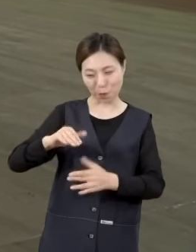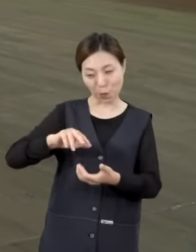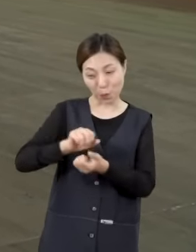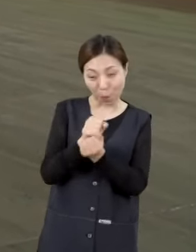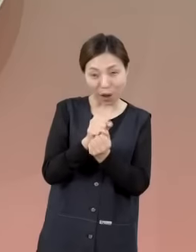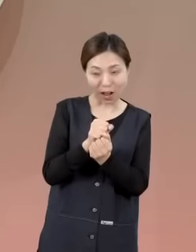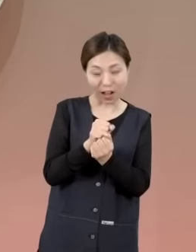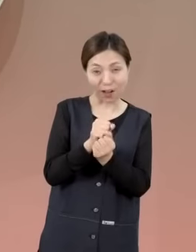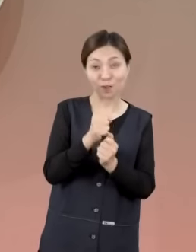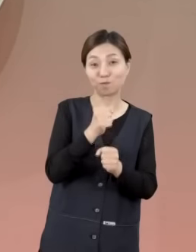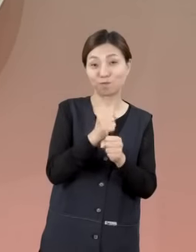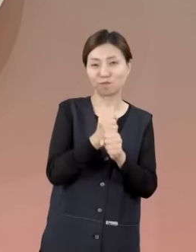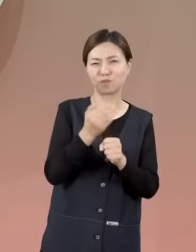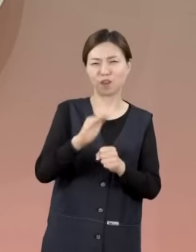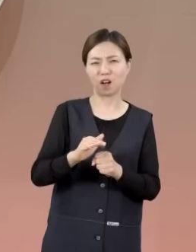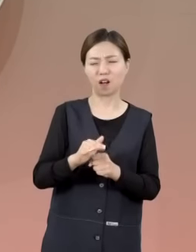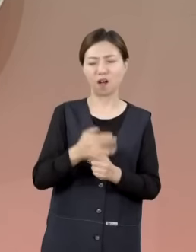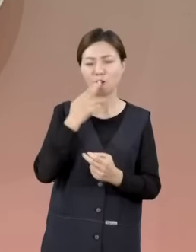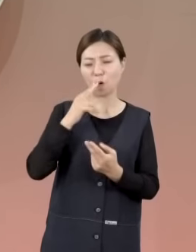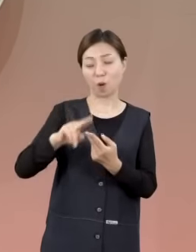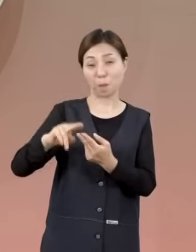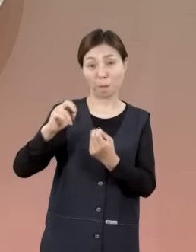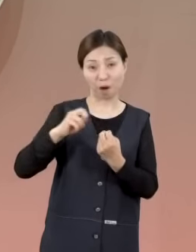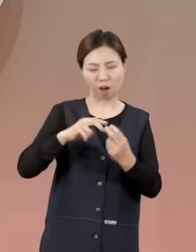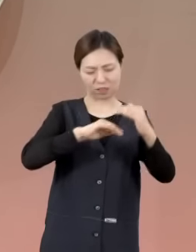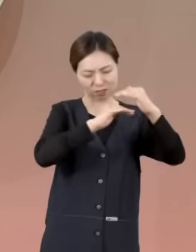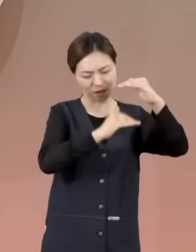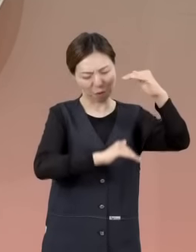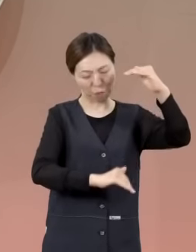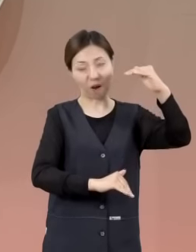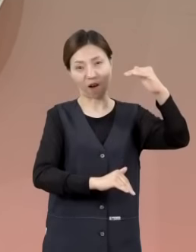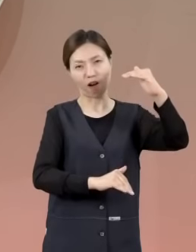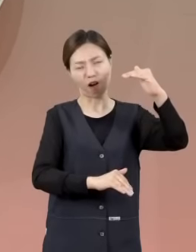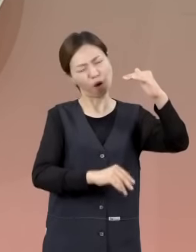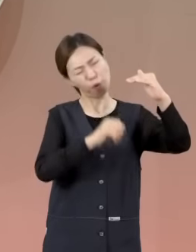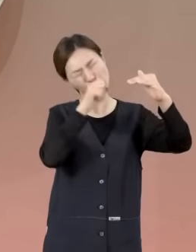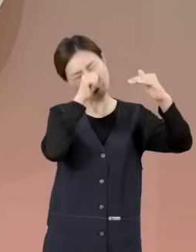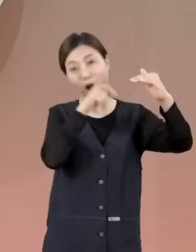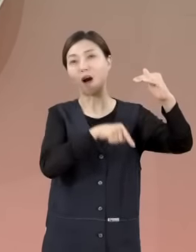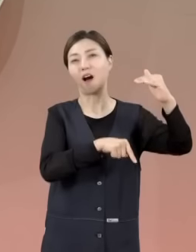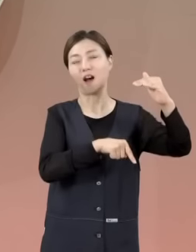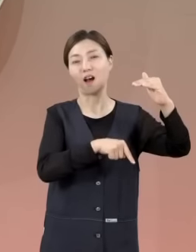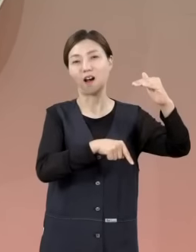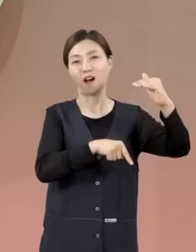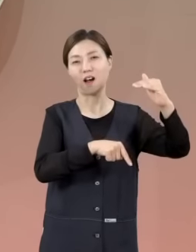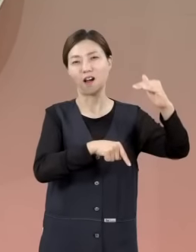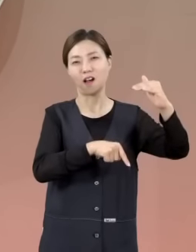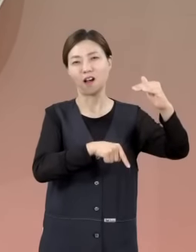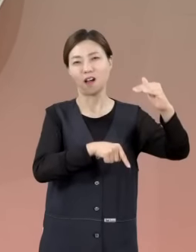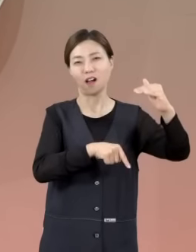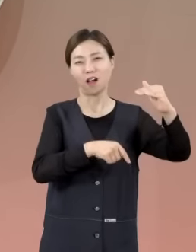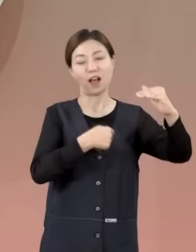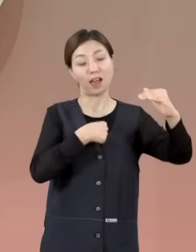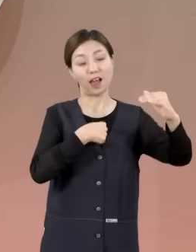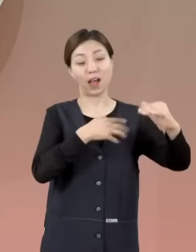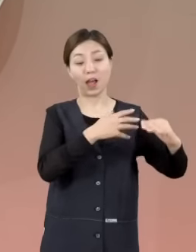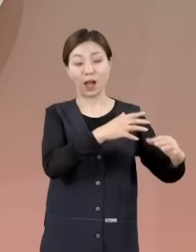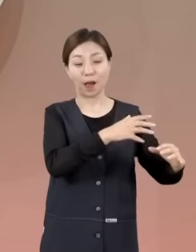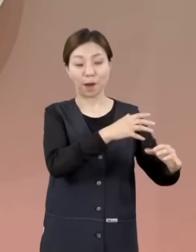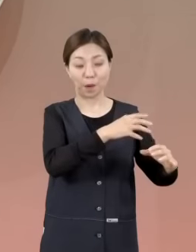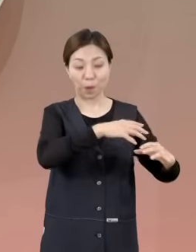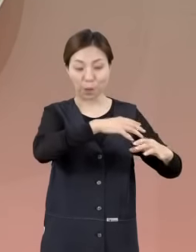조금 이렇게 편집을 했지만 전체적으로 내용이 너무 좋아서 긴 편지의